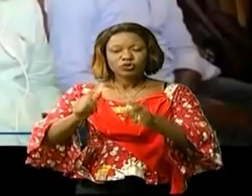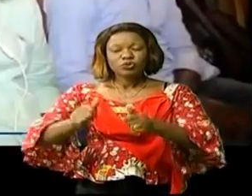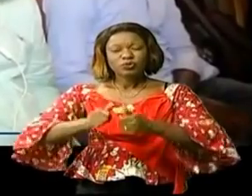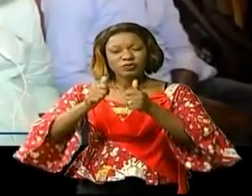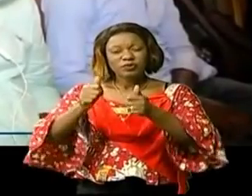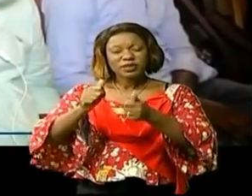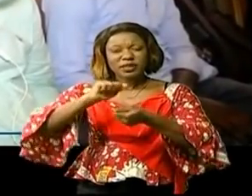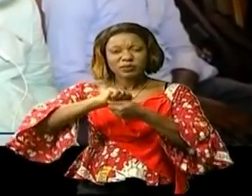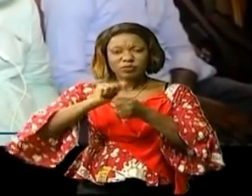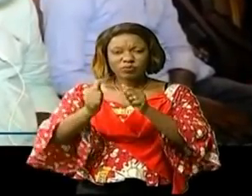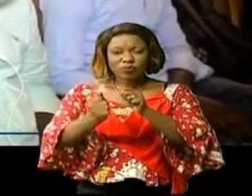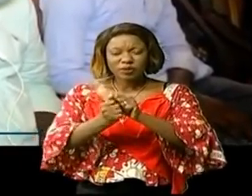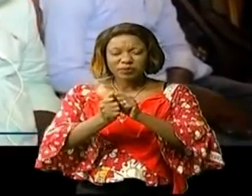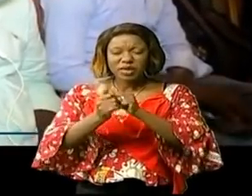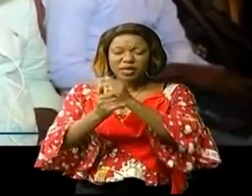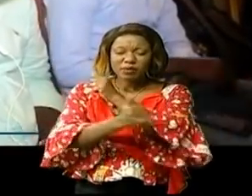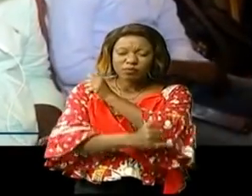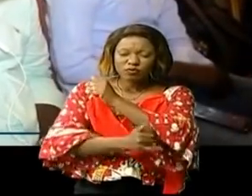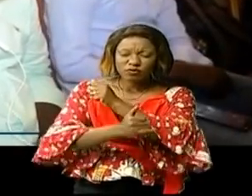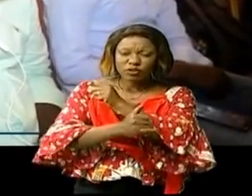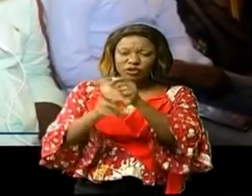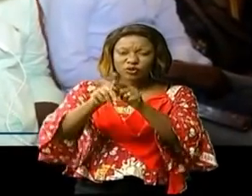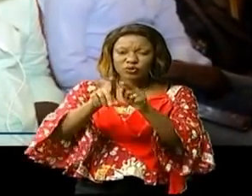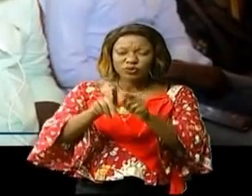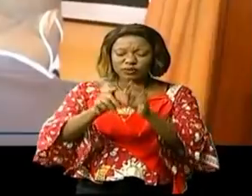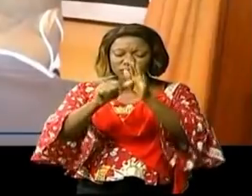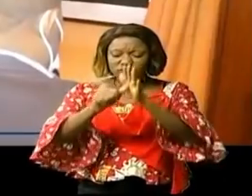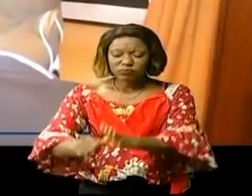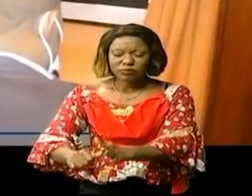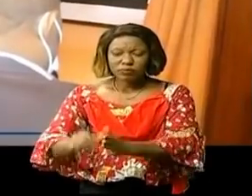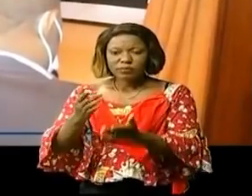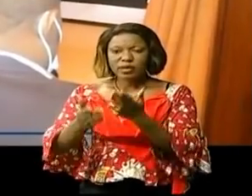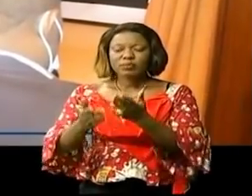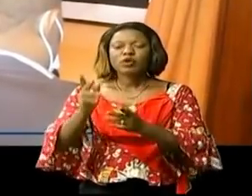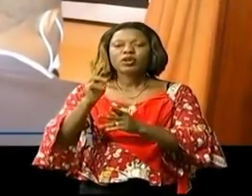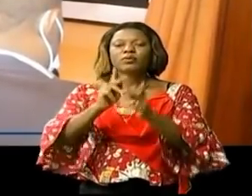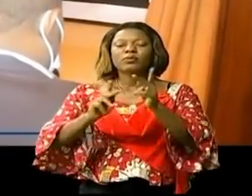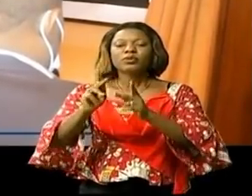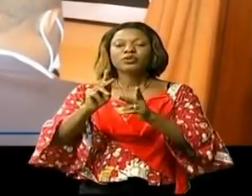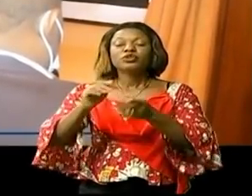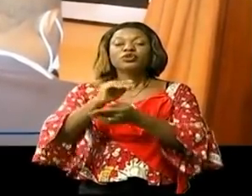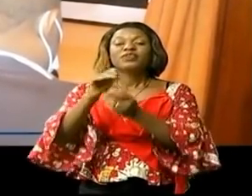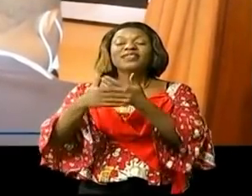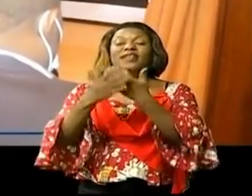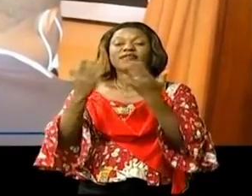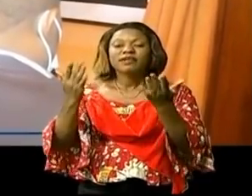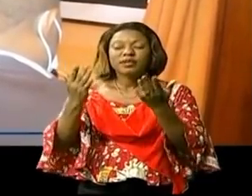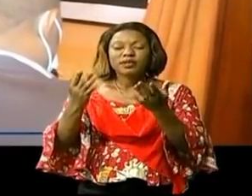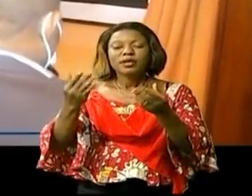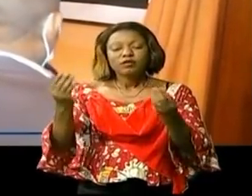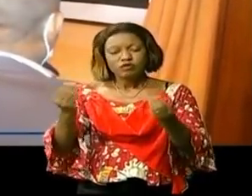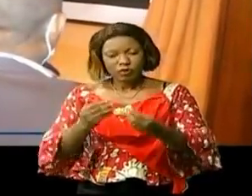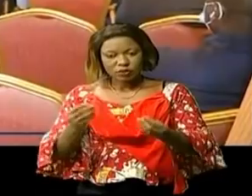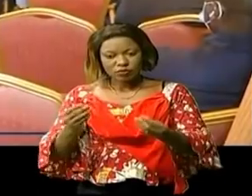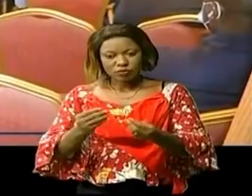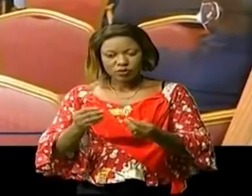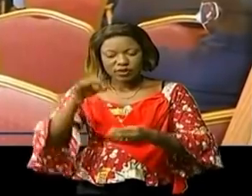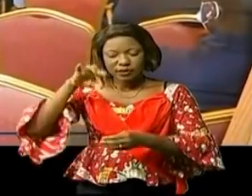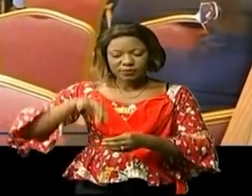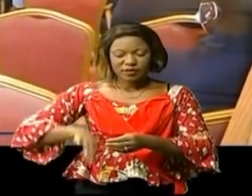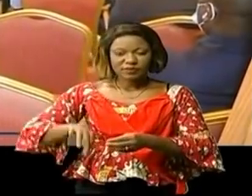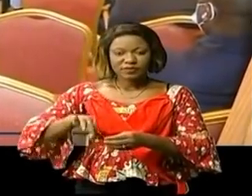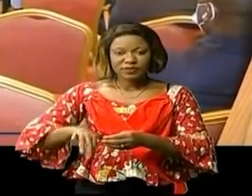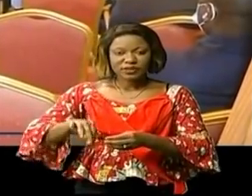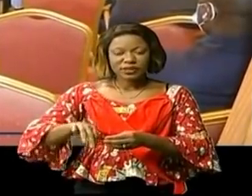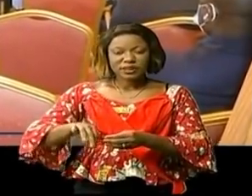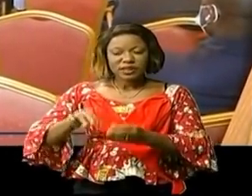une situation de précarité et de discrimination face à la population urbaine. Par voie de conséquence, elle bénéficie des très